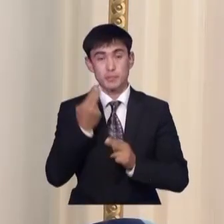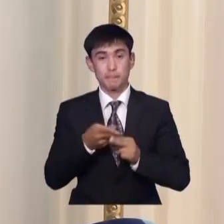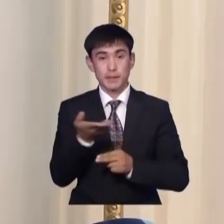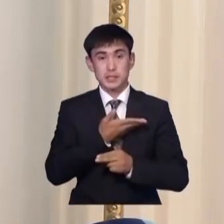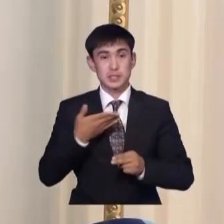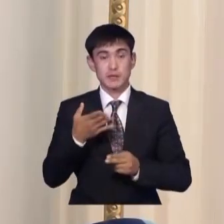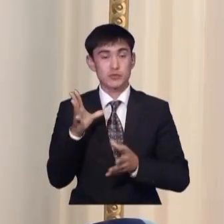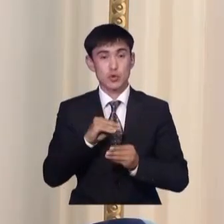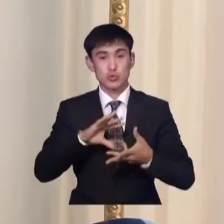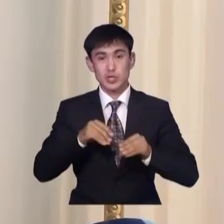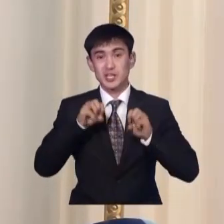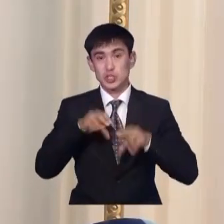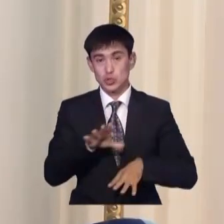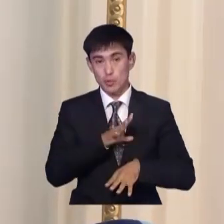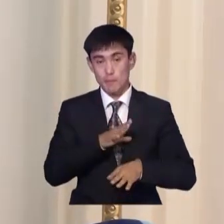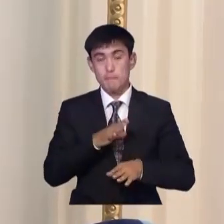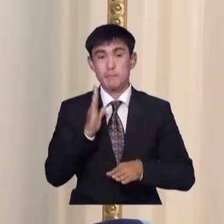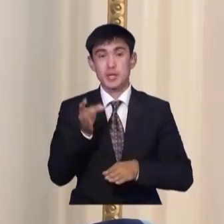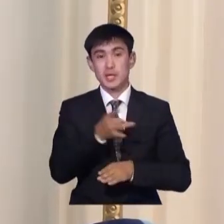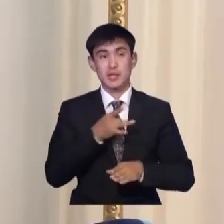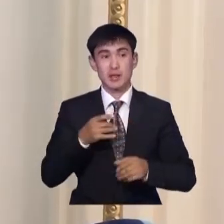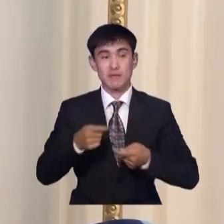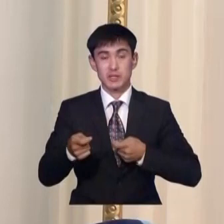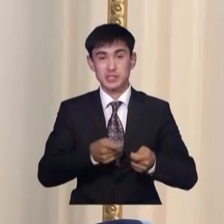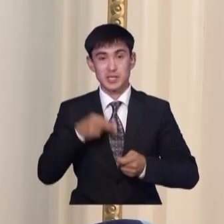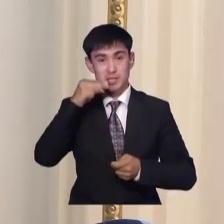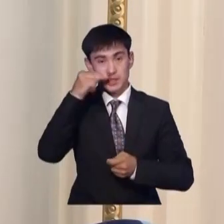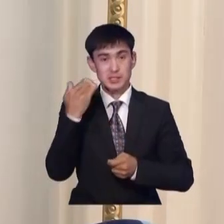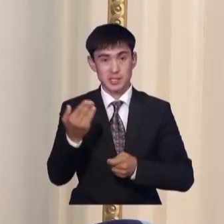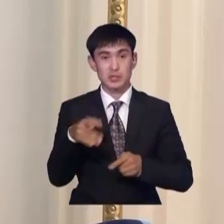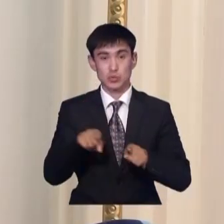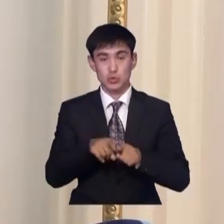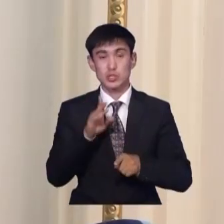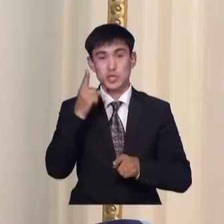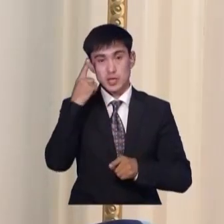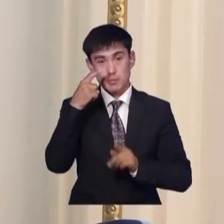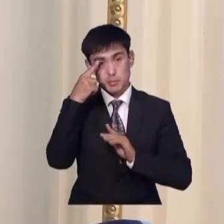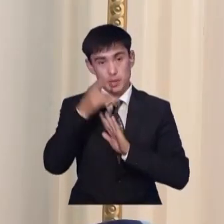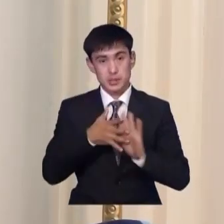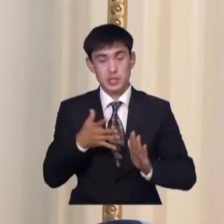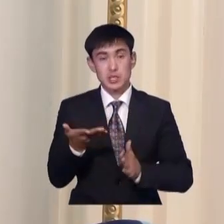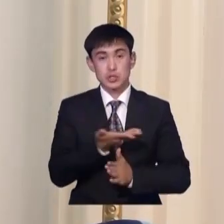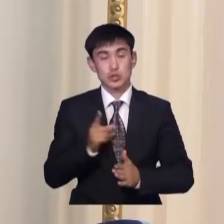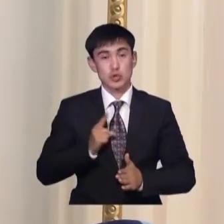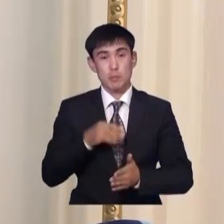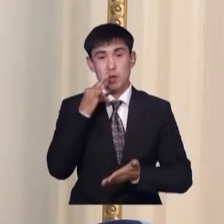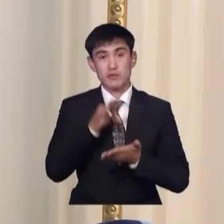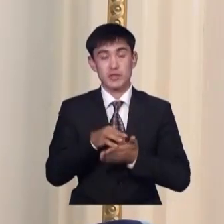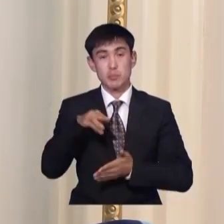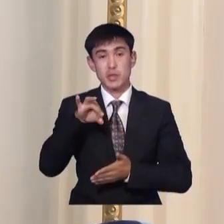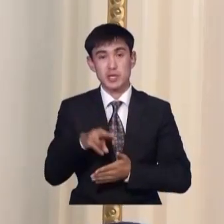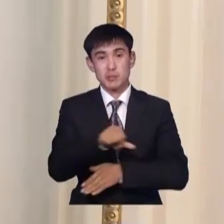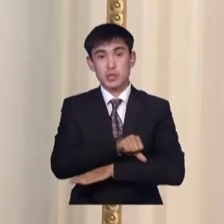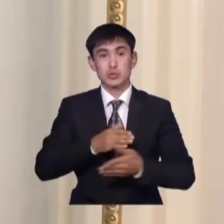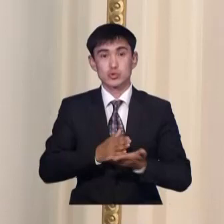нашей стороны все уже решено. Позиция региональных властей китайской стороны тоже ясна. Мы ждем ответа Пекина. С